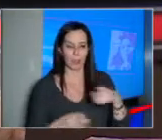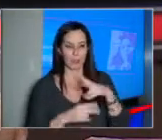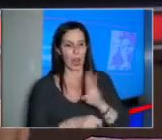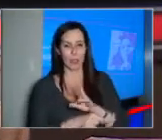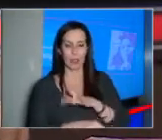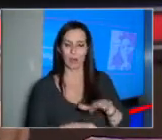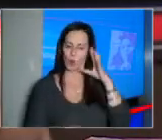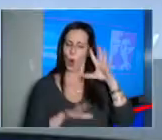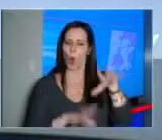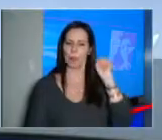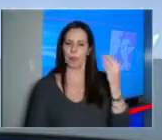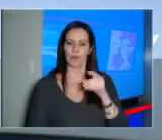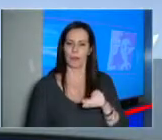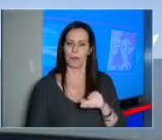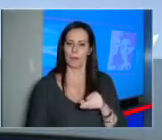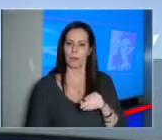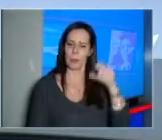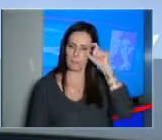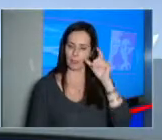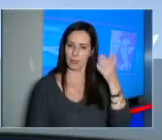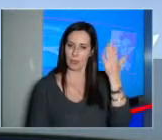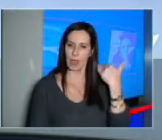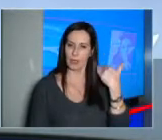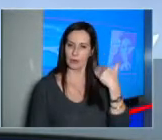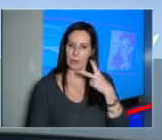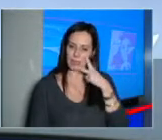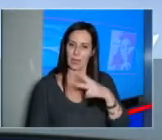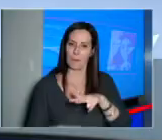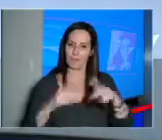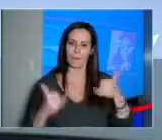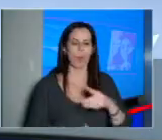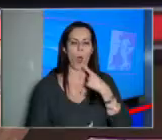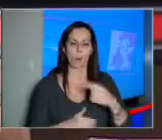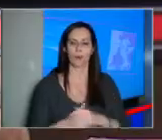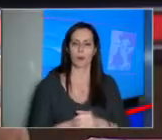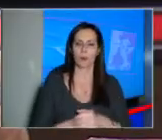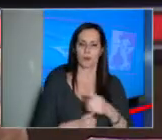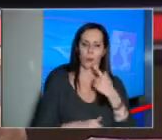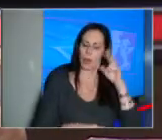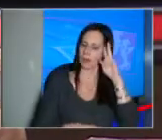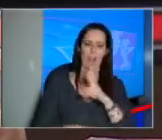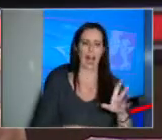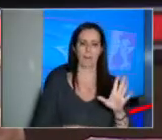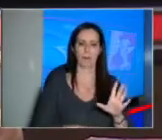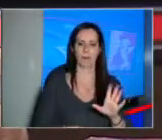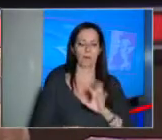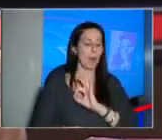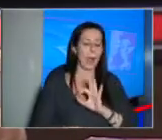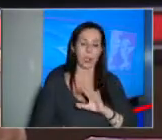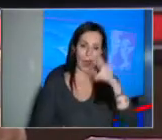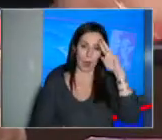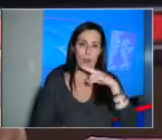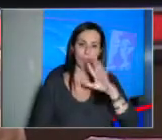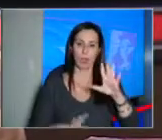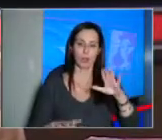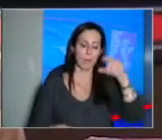לשקר, ילדים קולטים את הדברים האלה. כן. מנחם בגין היום מסתכל על המצב, מה הוא אומר? וואי, הוא מתעלף, הוא מתהפך. אבא שלי